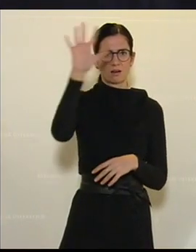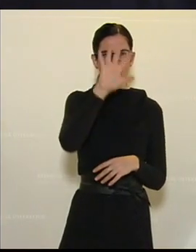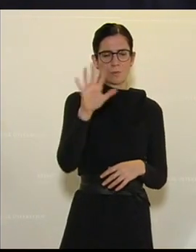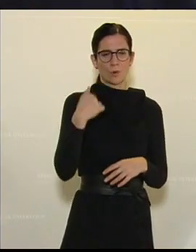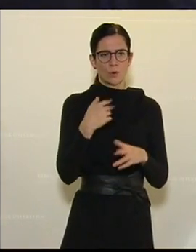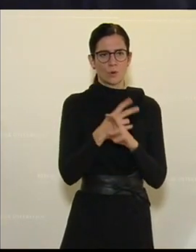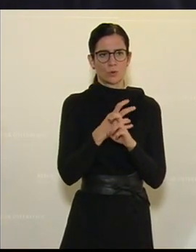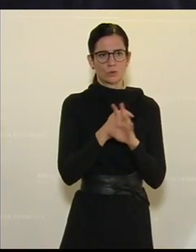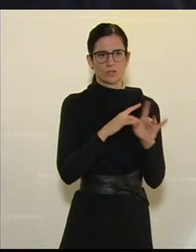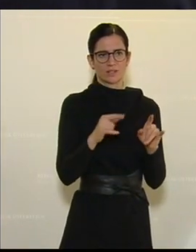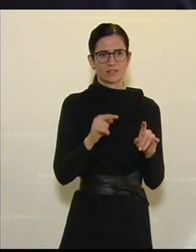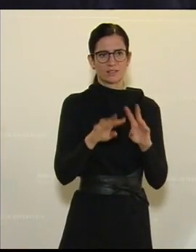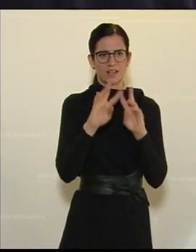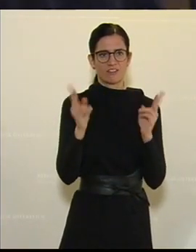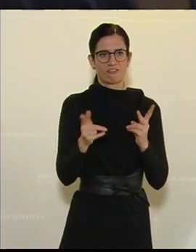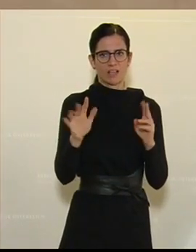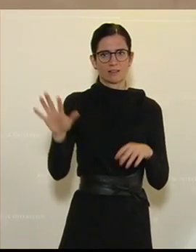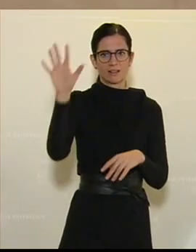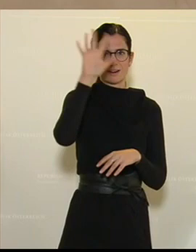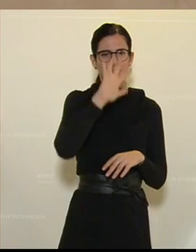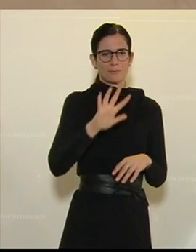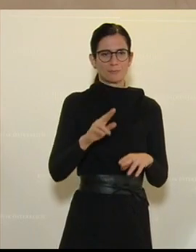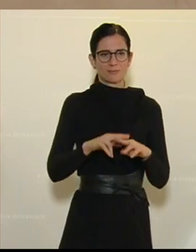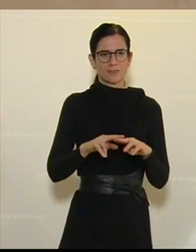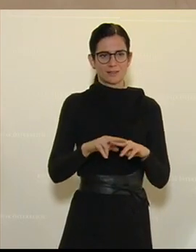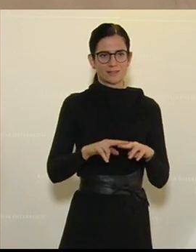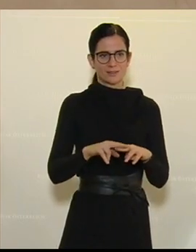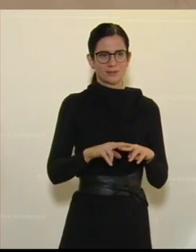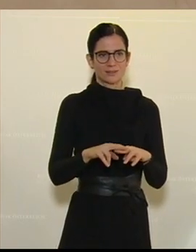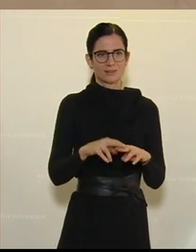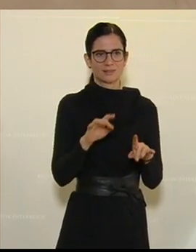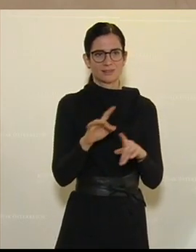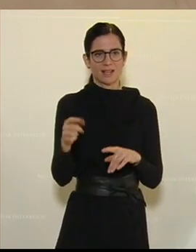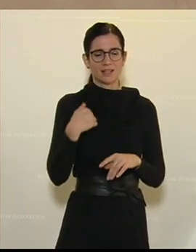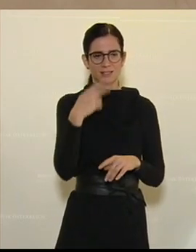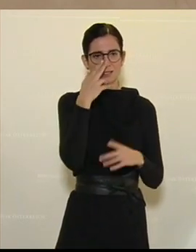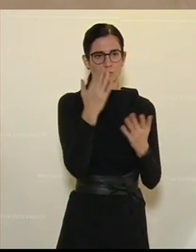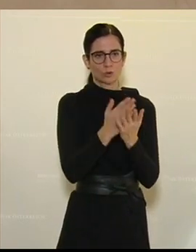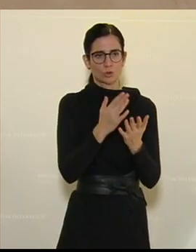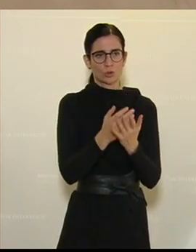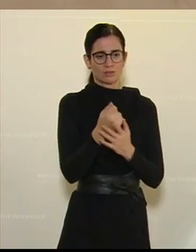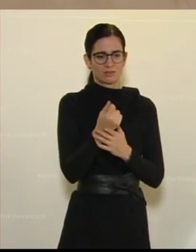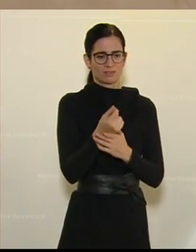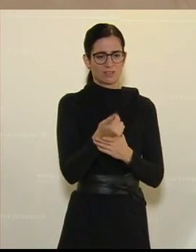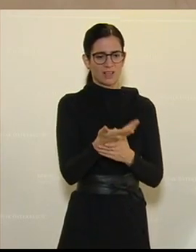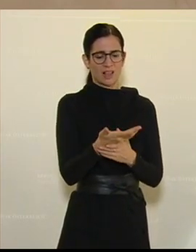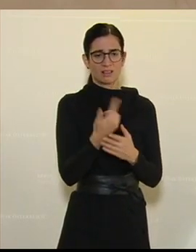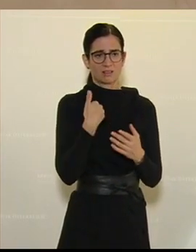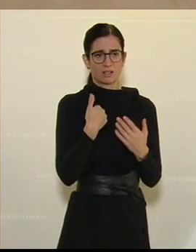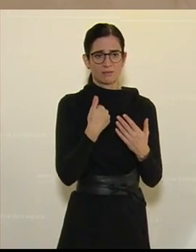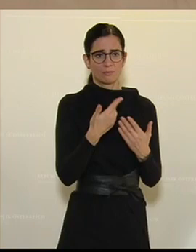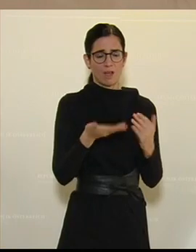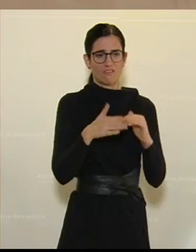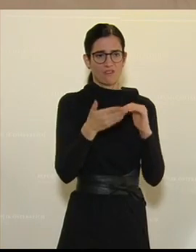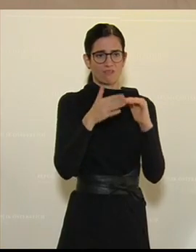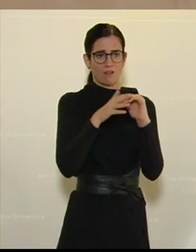Österreich ist eine Weltraumnation. Man merkt es an den gestiegenen Mitteln. Das will ich gar nicht